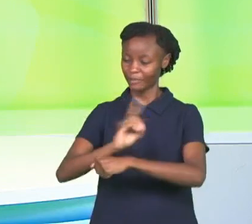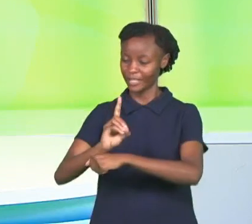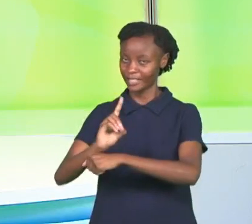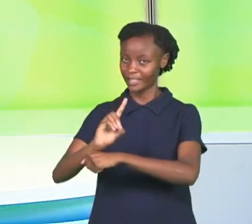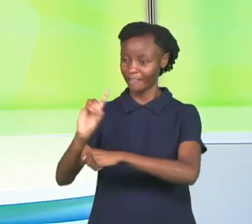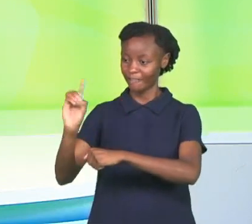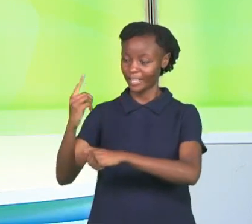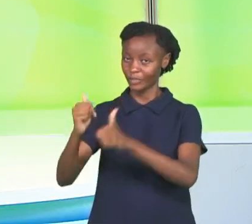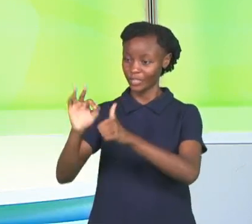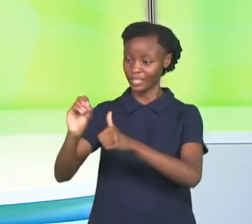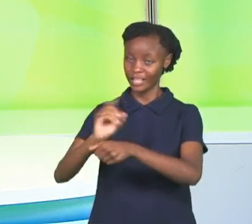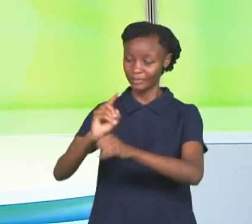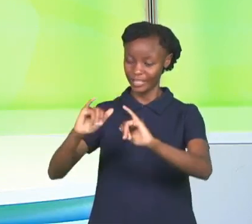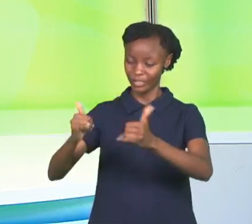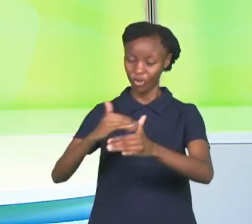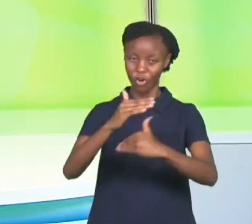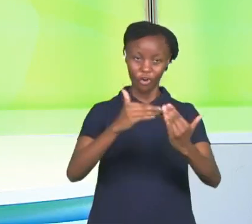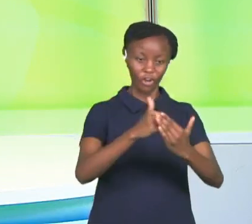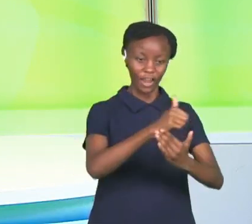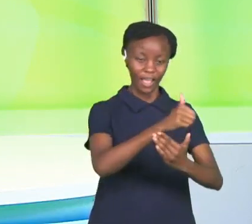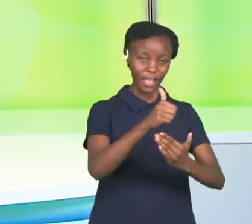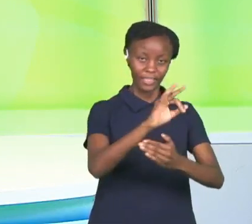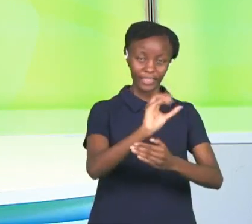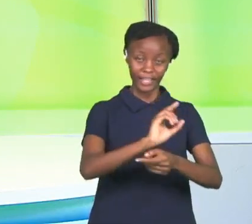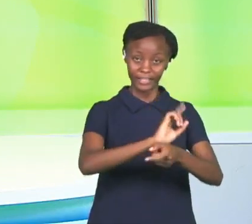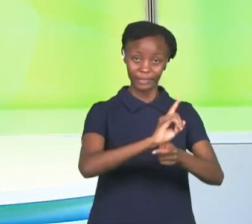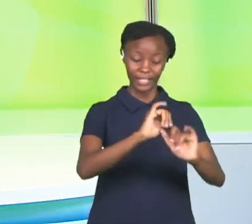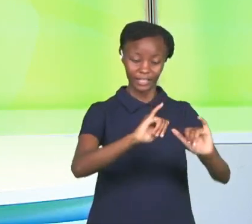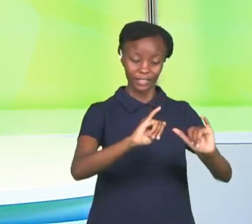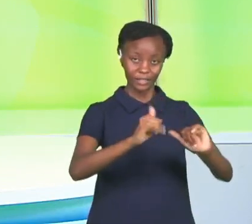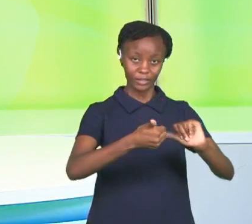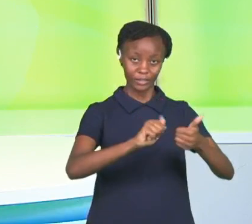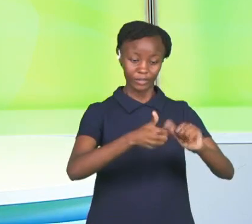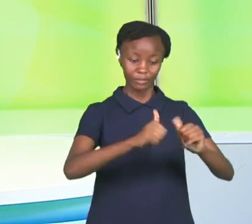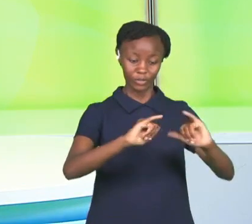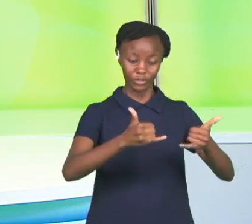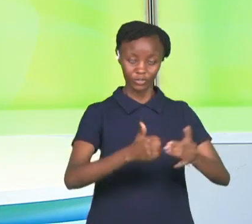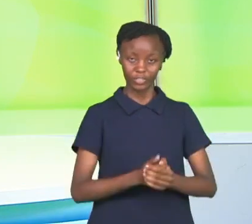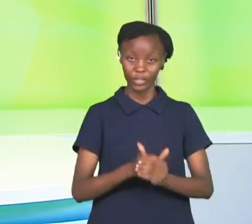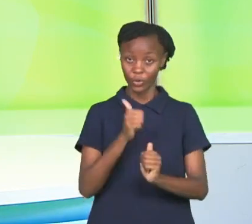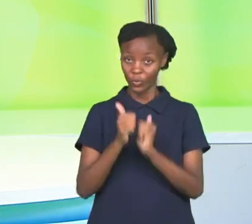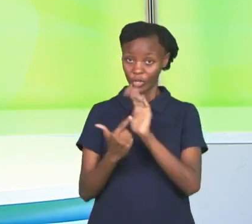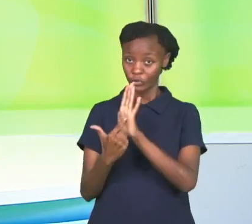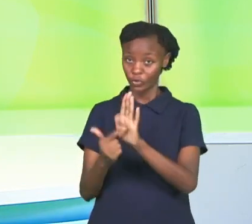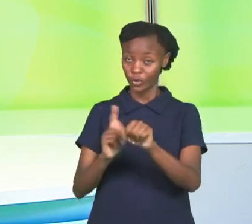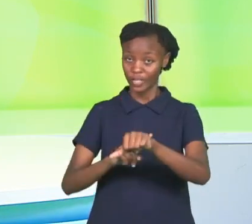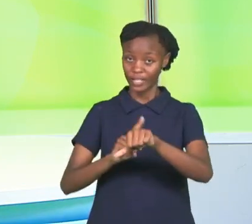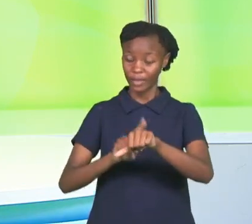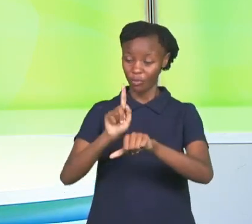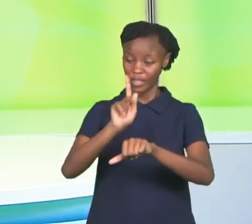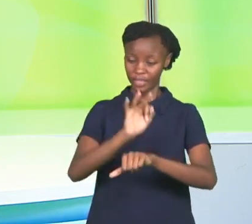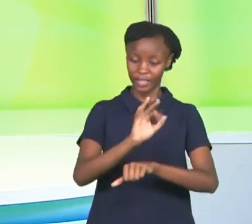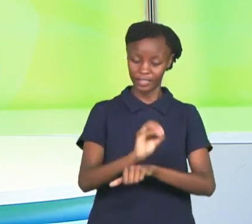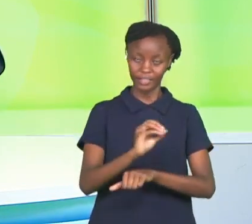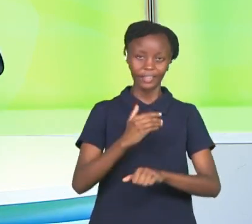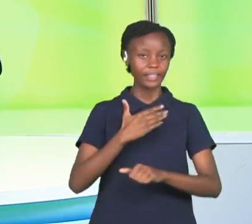dakika 30 za matangazo, dakika 30 za kipindi Dikodiko Viwanjani ambacho kitakuwa kinajaja hewani rasmi kuanzia mwendo wa saa 7:30.